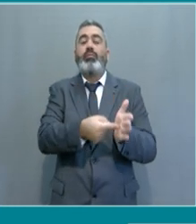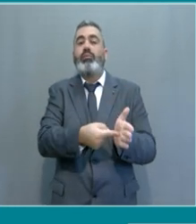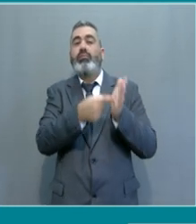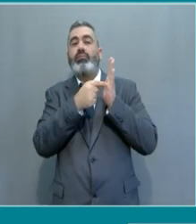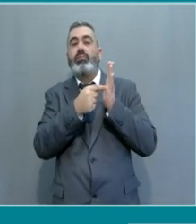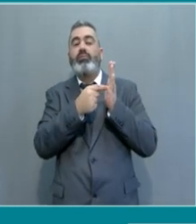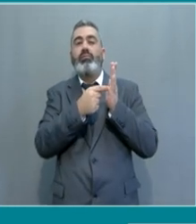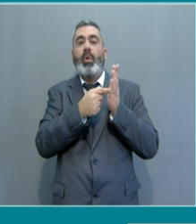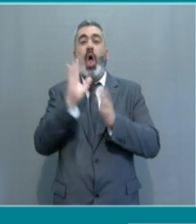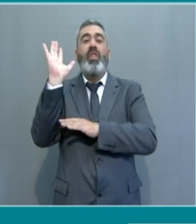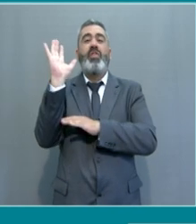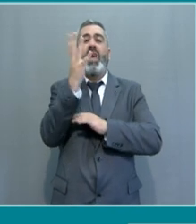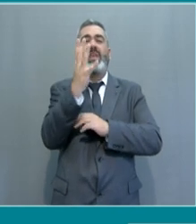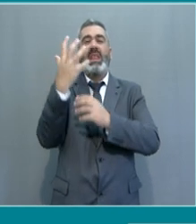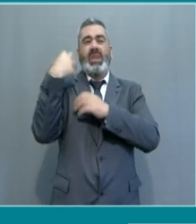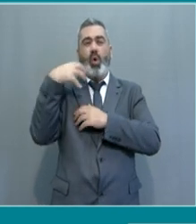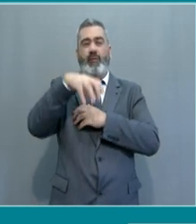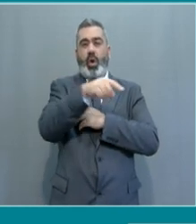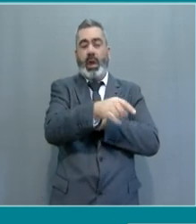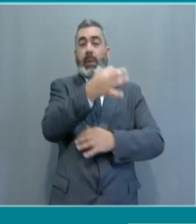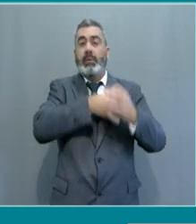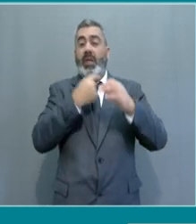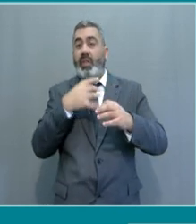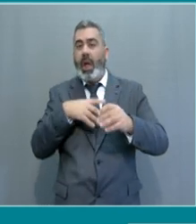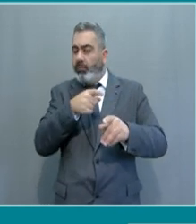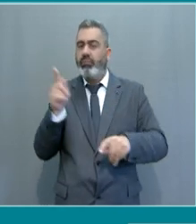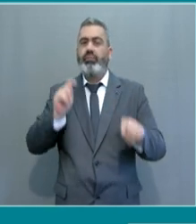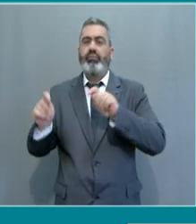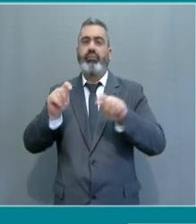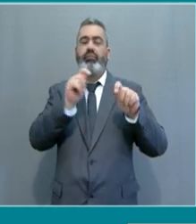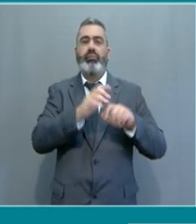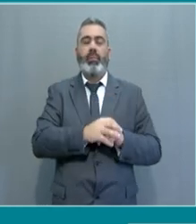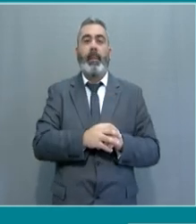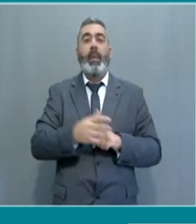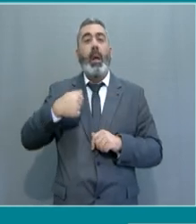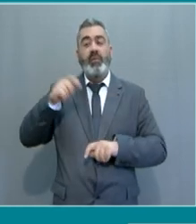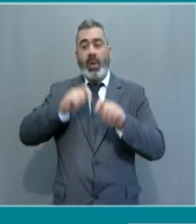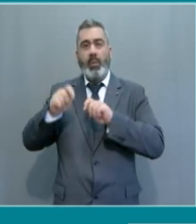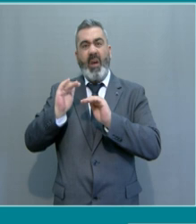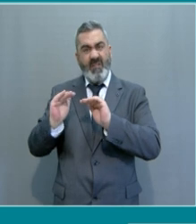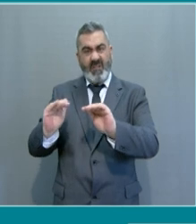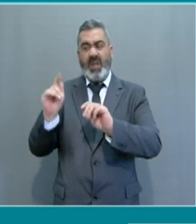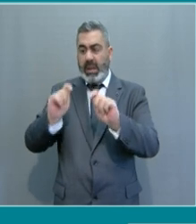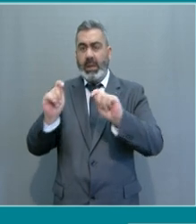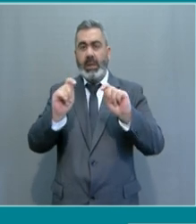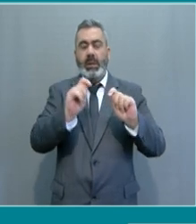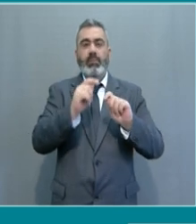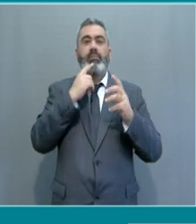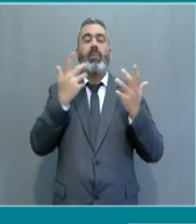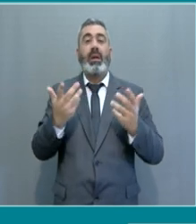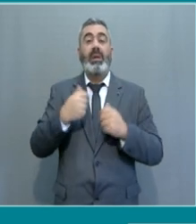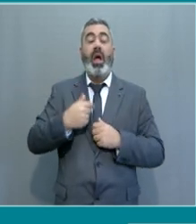του δασαρχείου. Δημιουργία και συντήρηση υποδομών και αρμονική